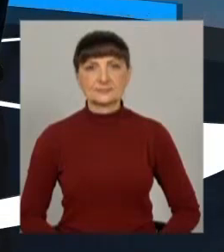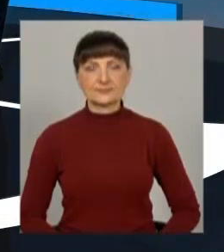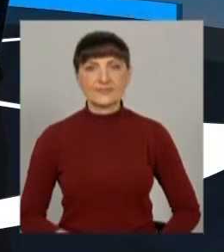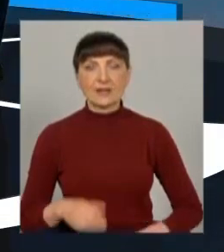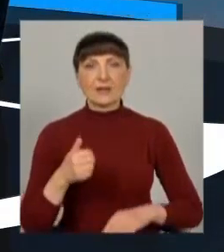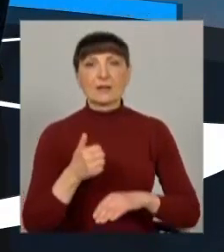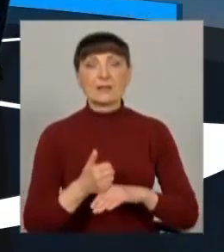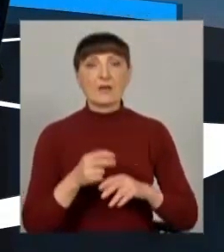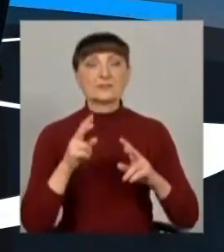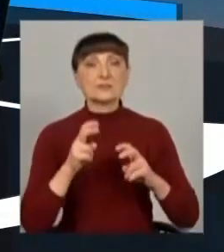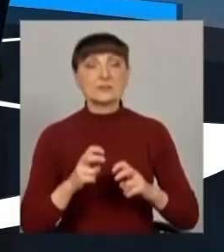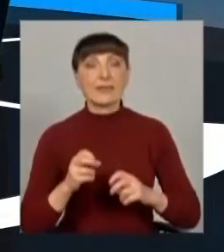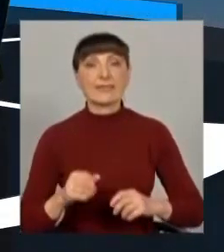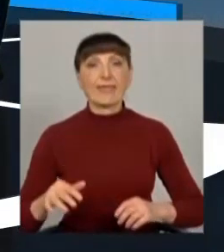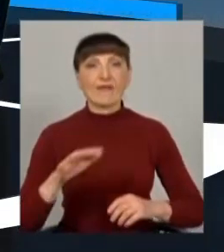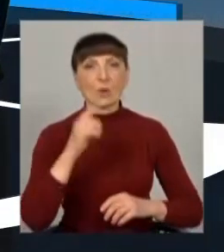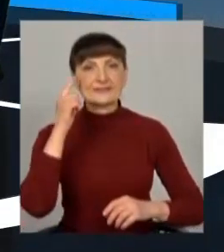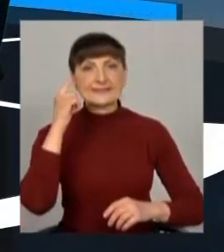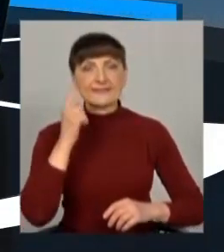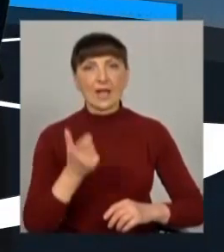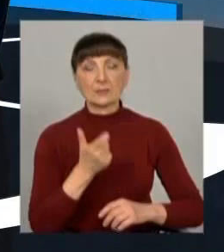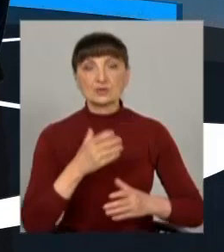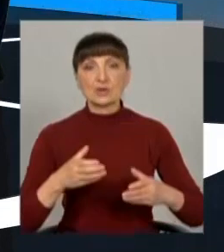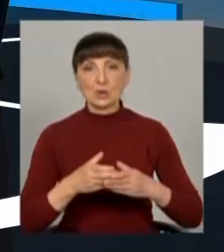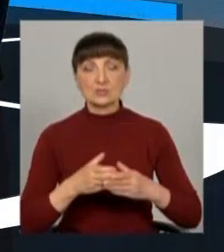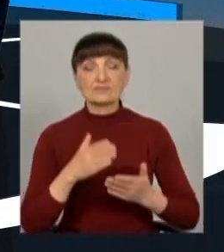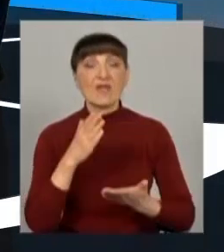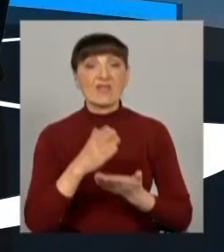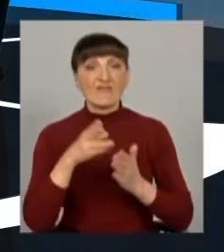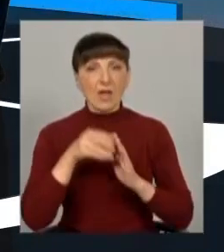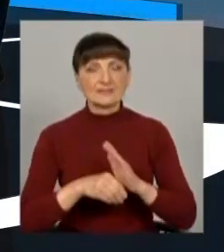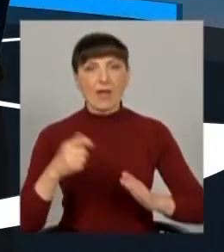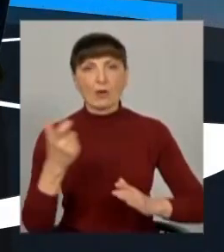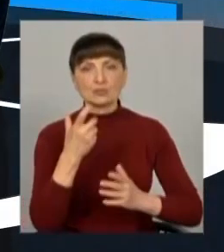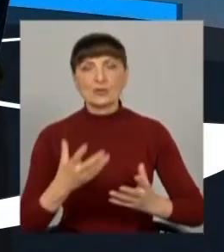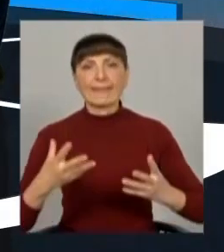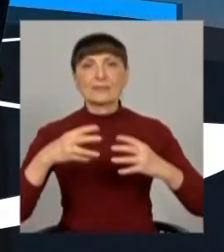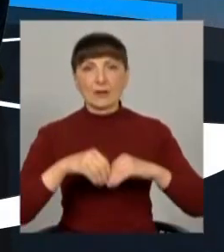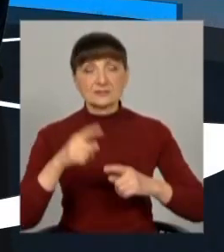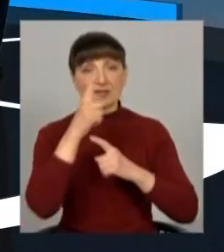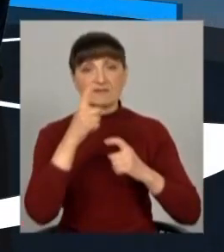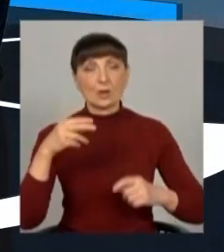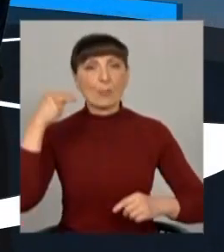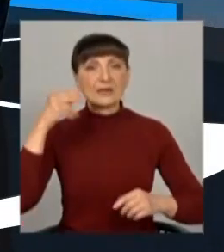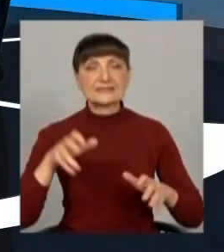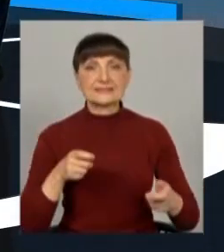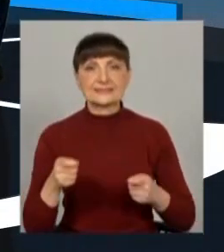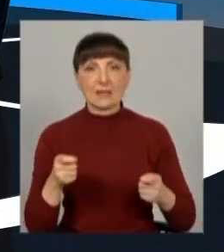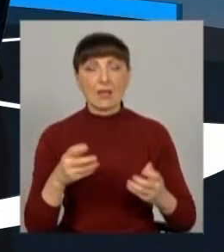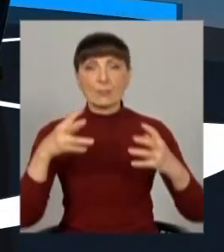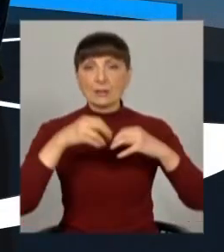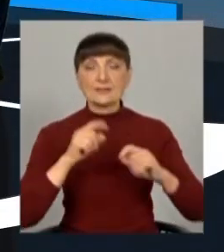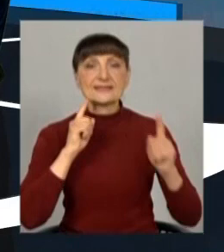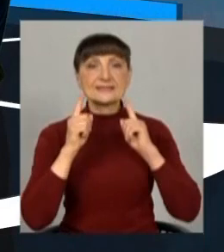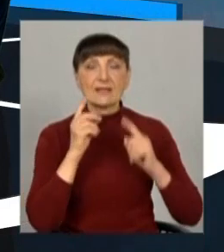Главным мерилом Евразийского экономического союза является экономическая интеграция. Об этом заявил Касым-Жомарт Токаев на пленарном